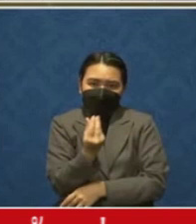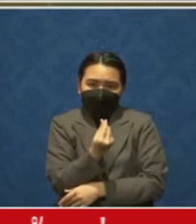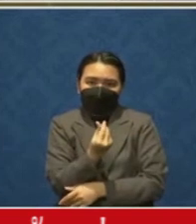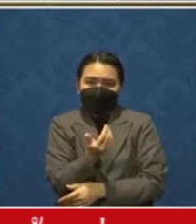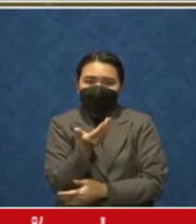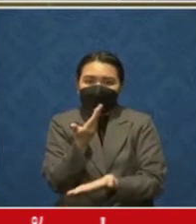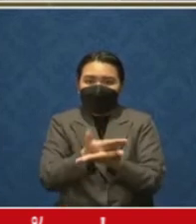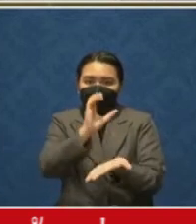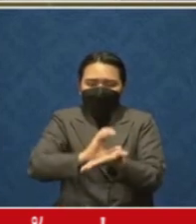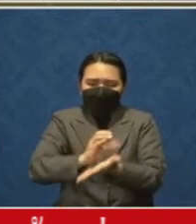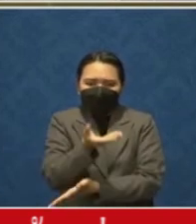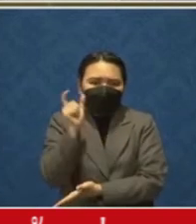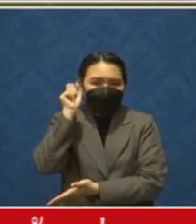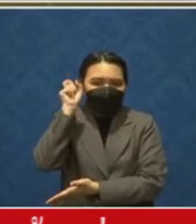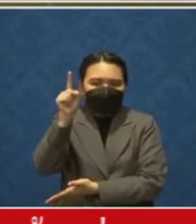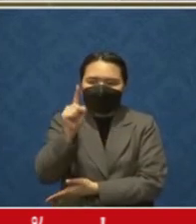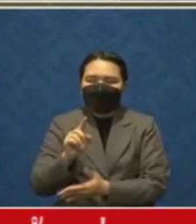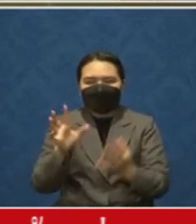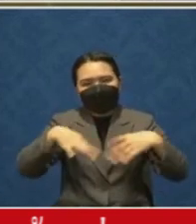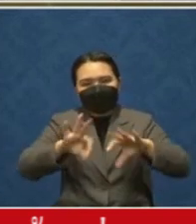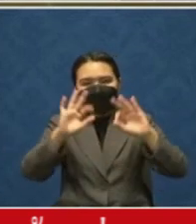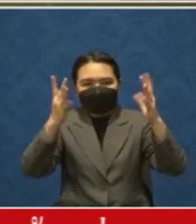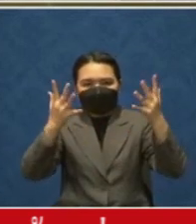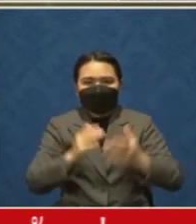บในการที่จะตั้งงบประมาณครับ